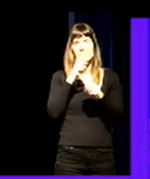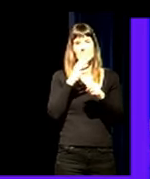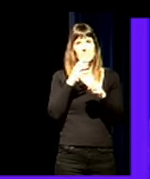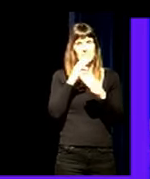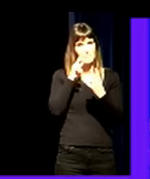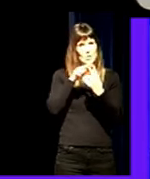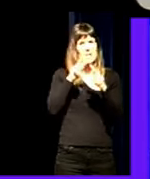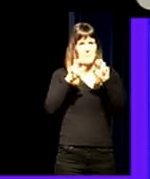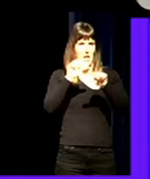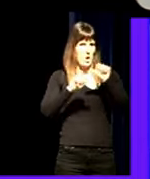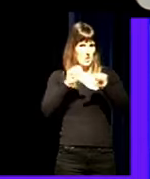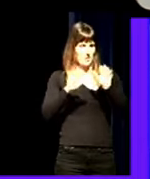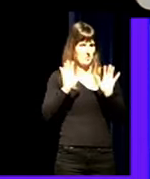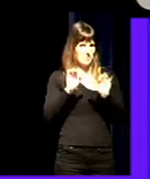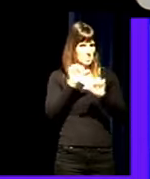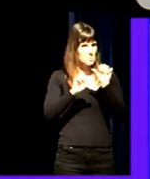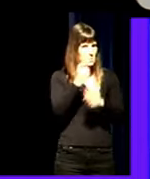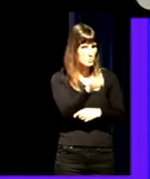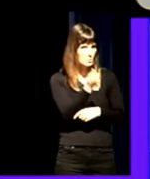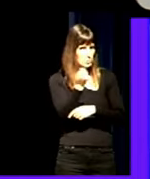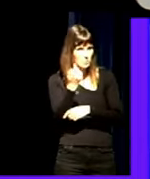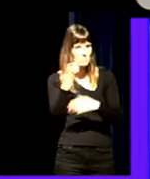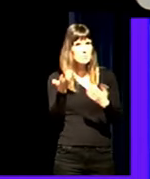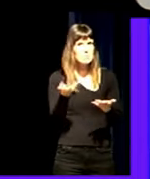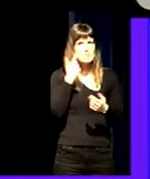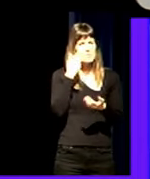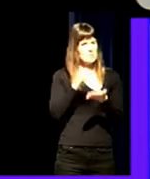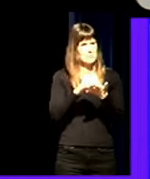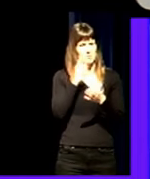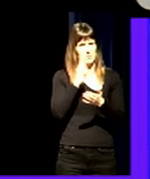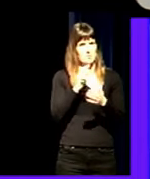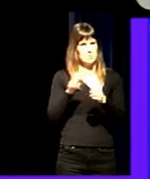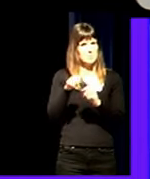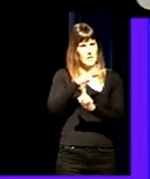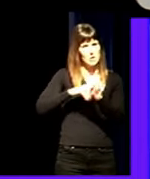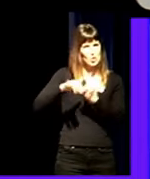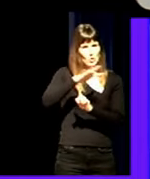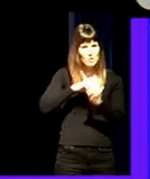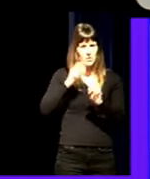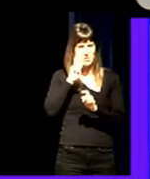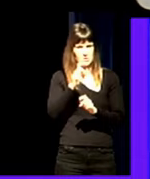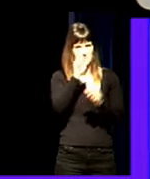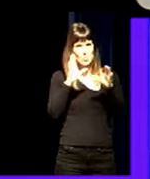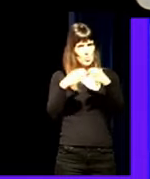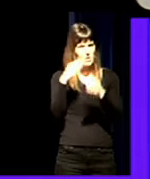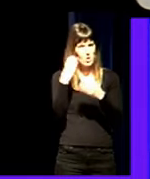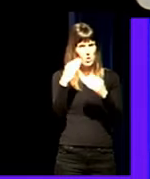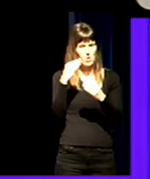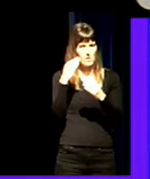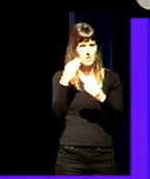espazioak, eta, ostras, nik ikusi egin dut, ez da, nire inguru giroan eta gazteen arten, nik uste da,